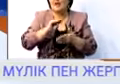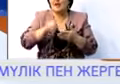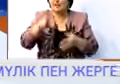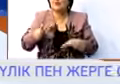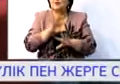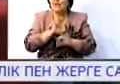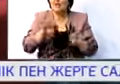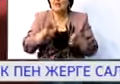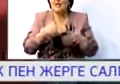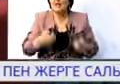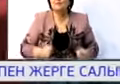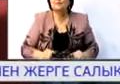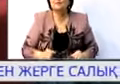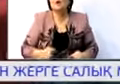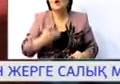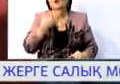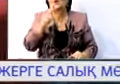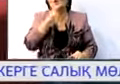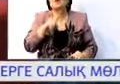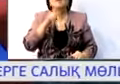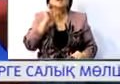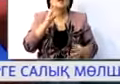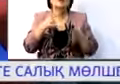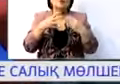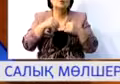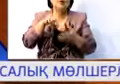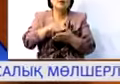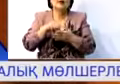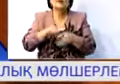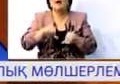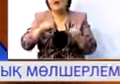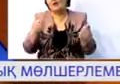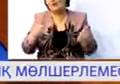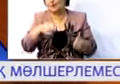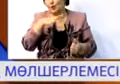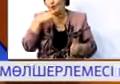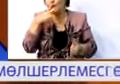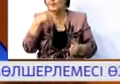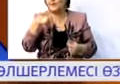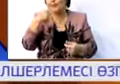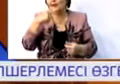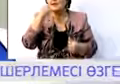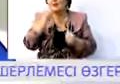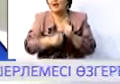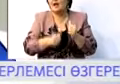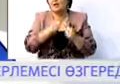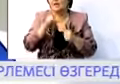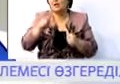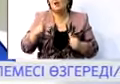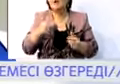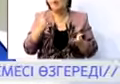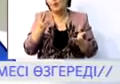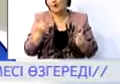берсін. Соңғы уақытта жас отбасылар арасында ажырасу дерегі көп деп дабыл қағады әлеуметтанушылар. Ол